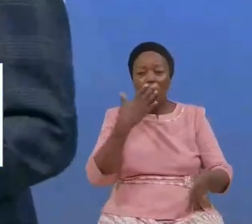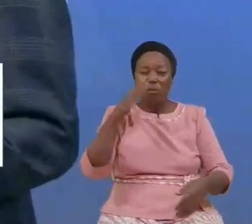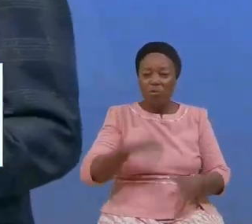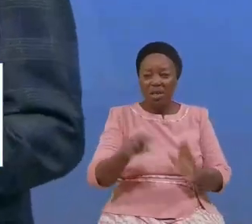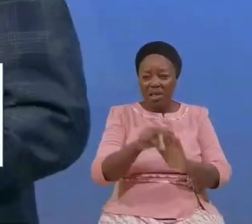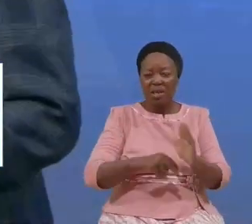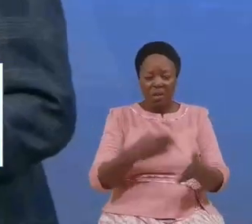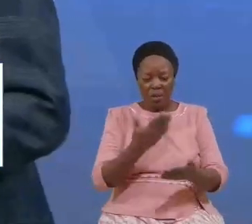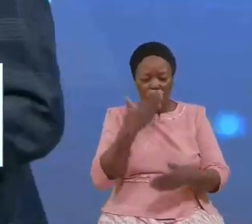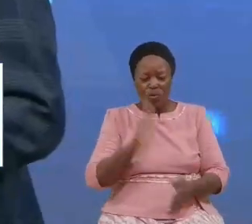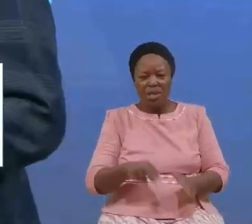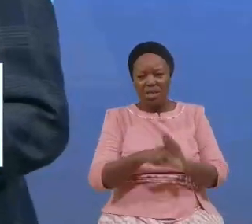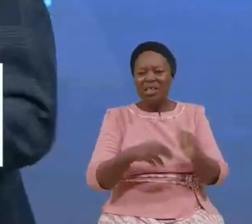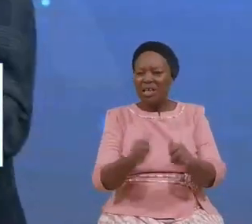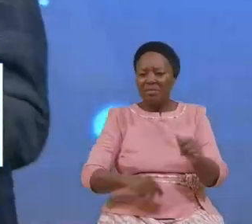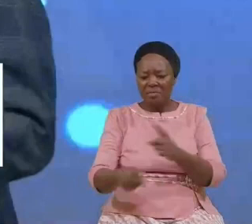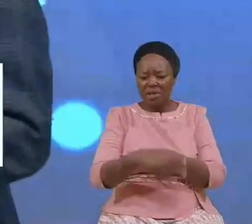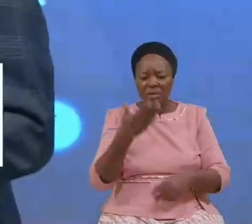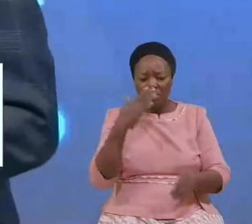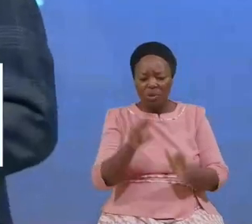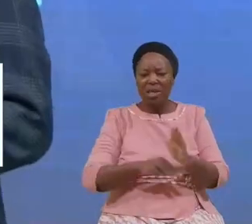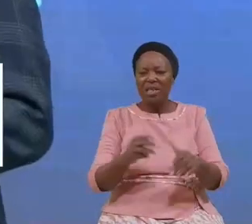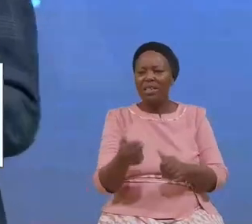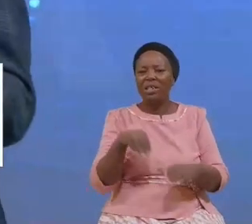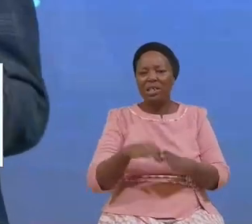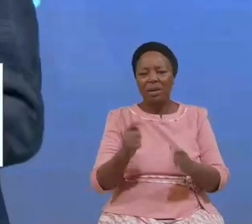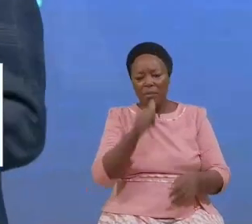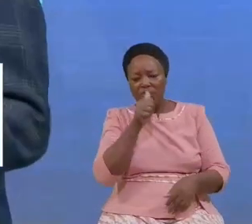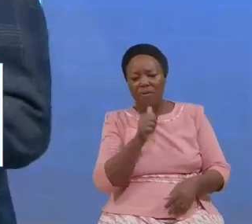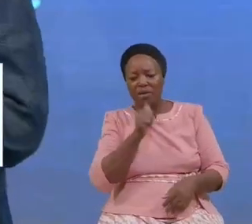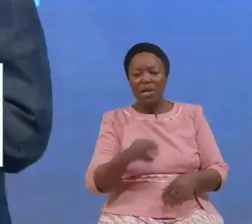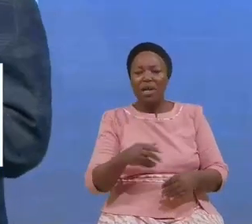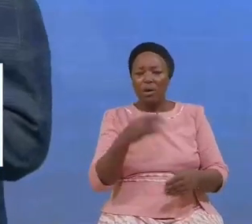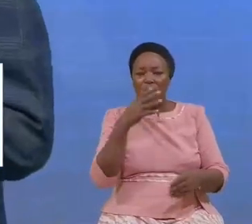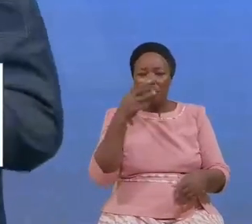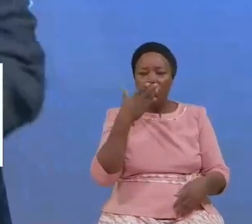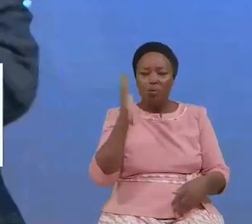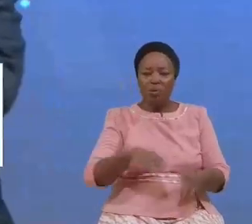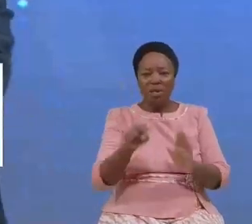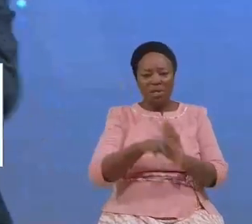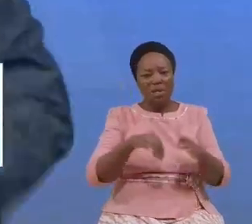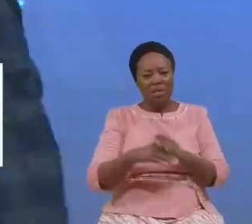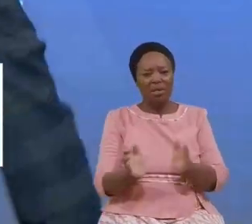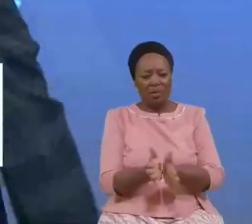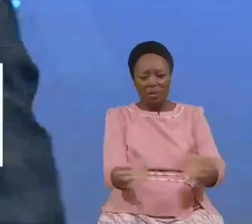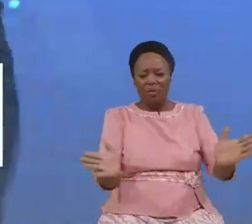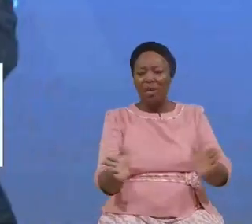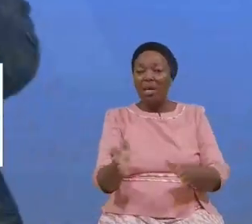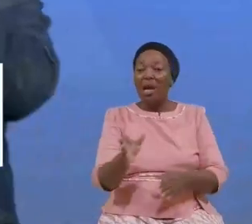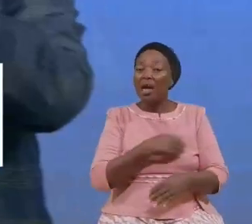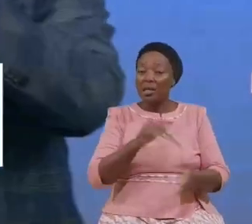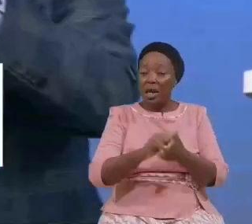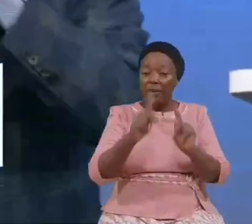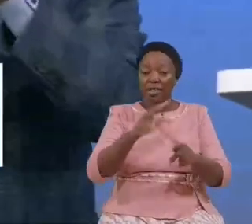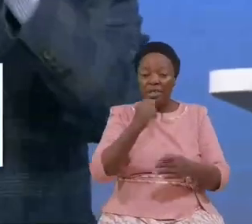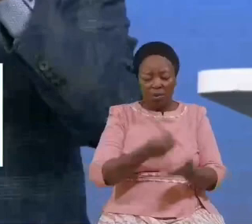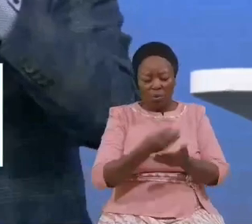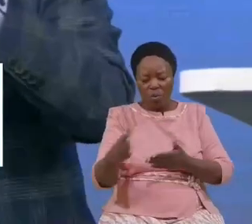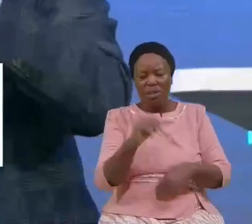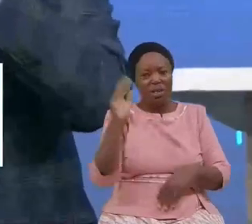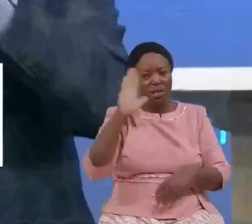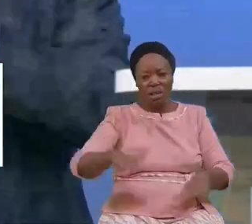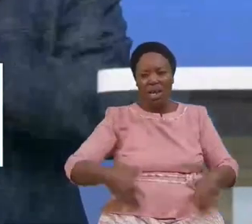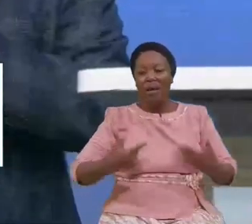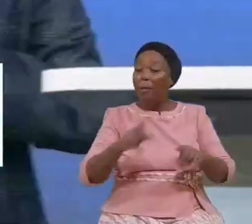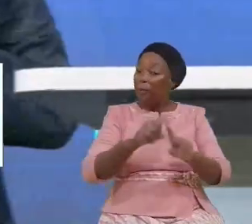méchanceté chaque jour méchanceté en privé méchanceté en public il gâche gâche